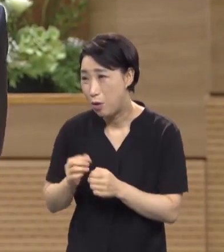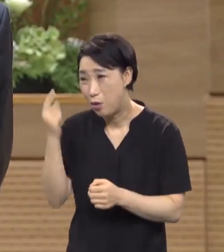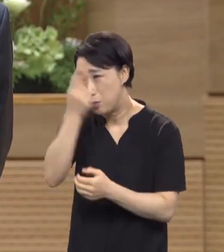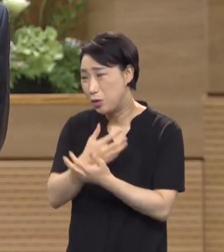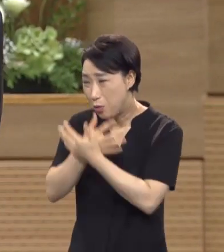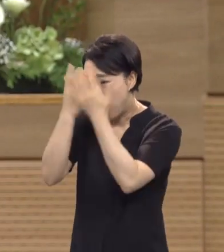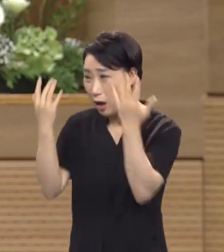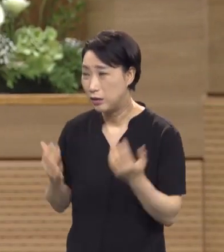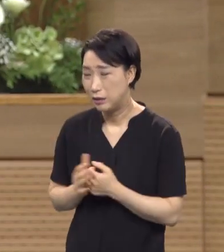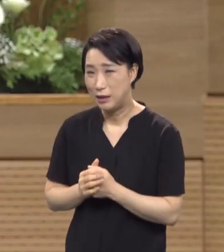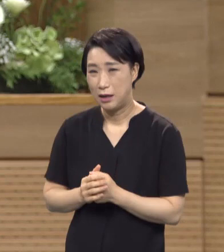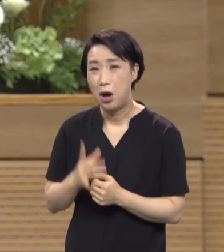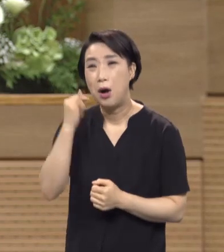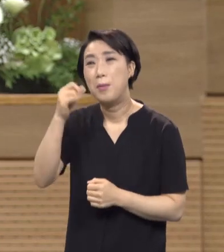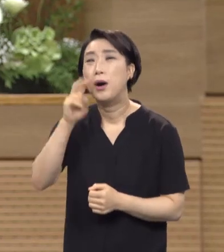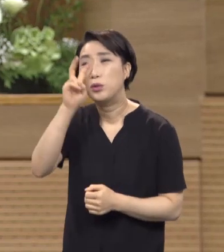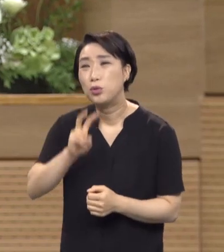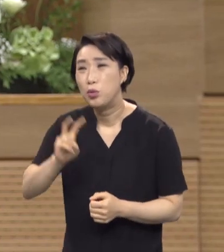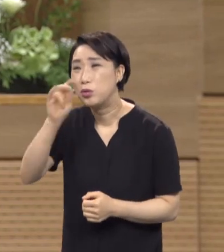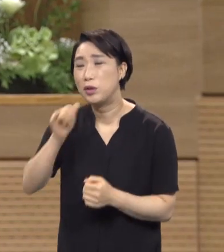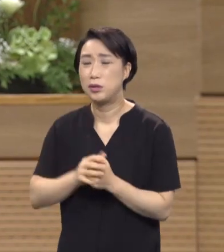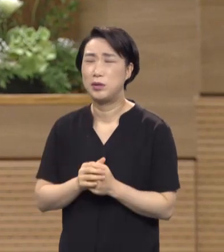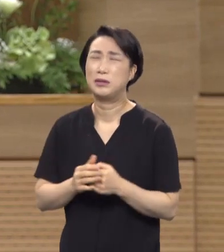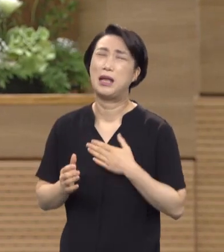밝아가면서 내